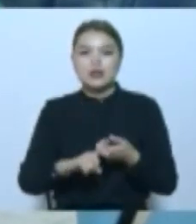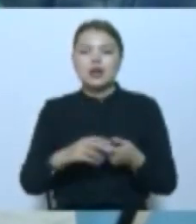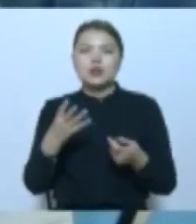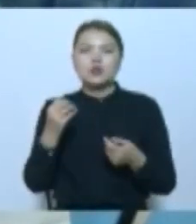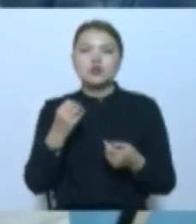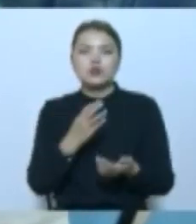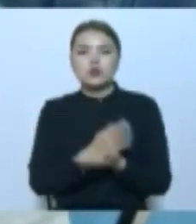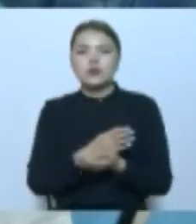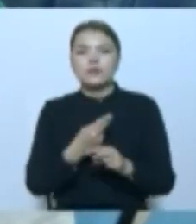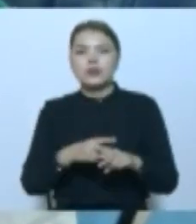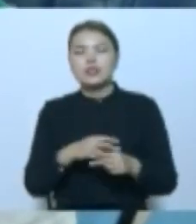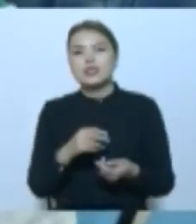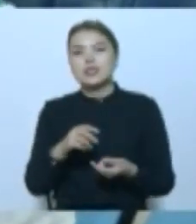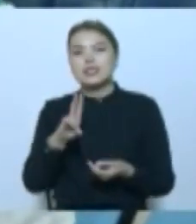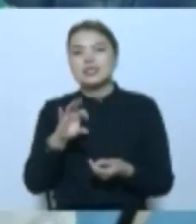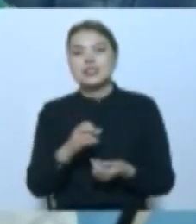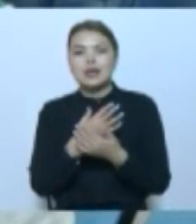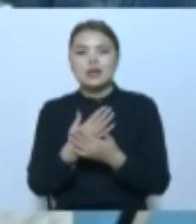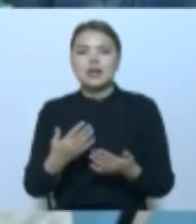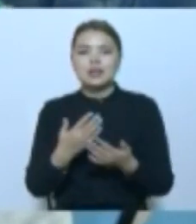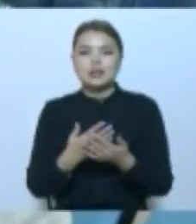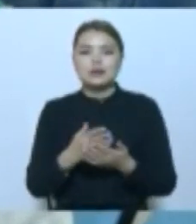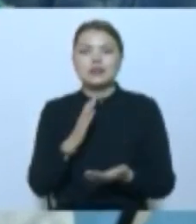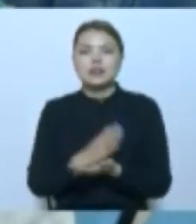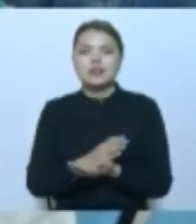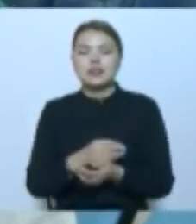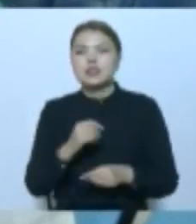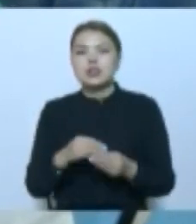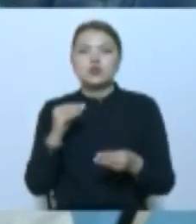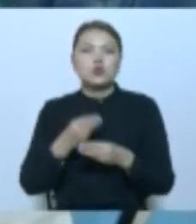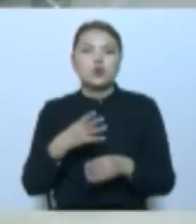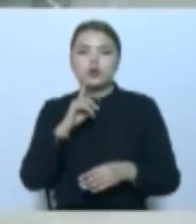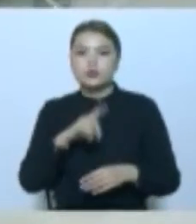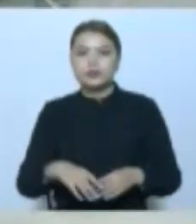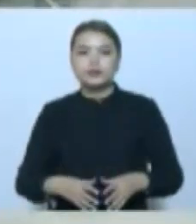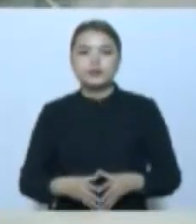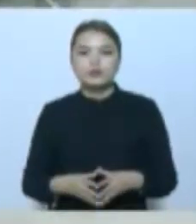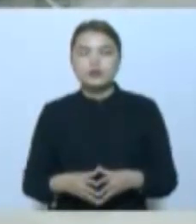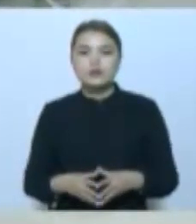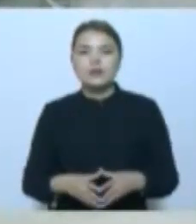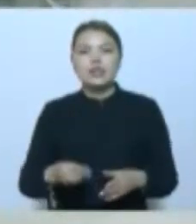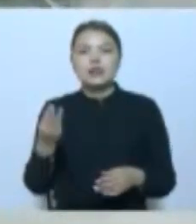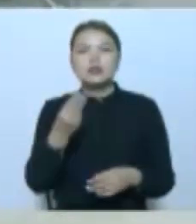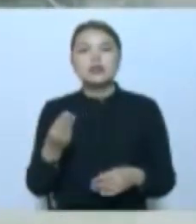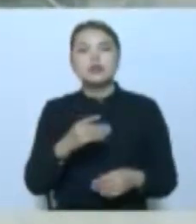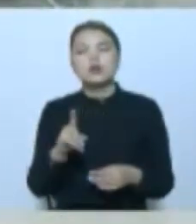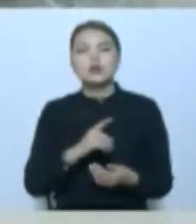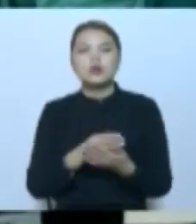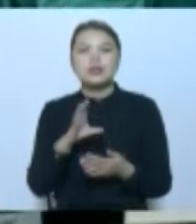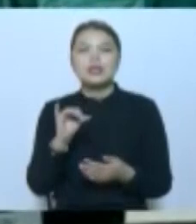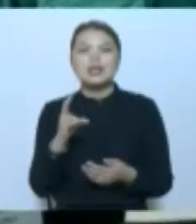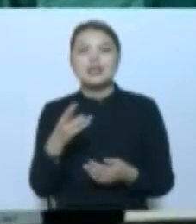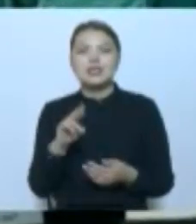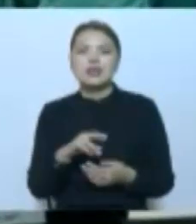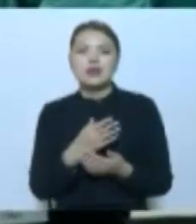осуществляет корректировку цен чтобы не было искусственного завышения стоимости за квадратный метр жительница мавс региона Санья сеть